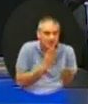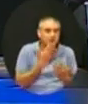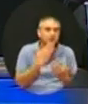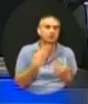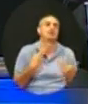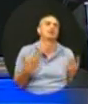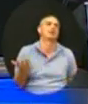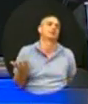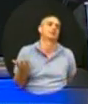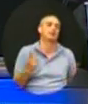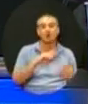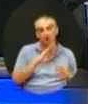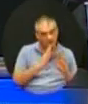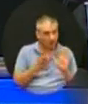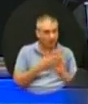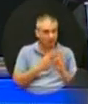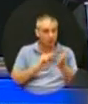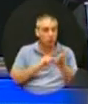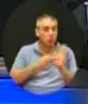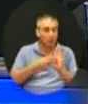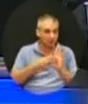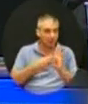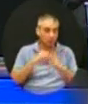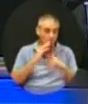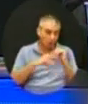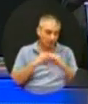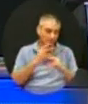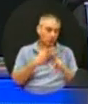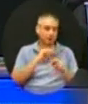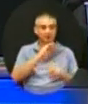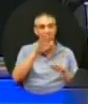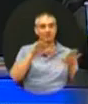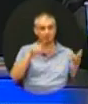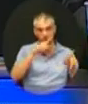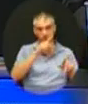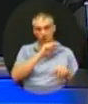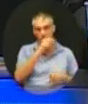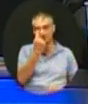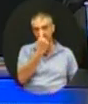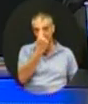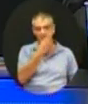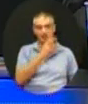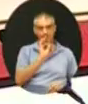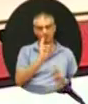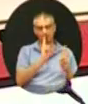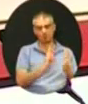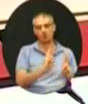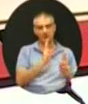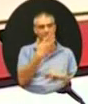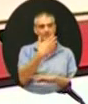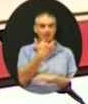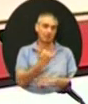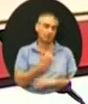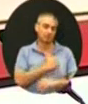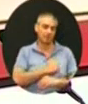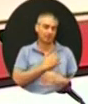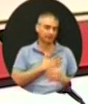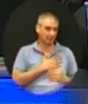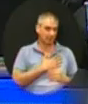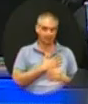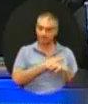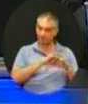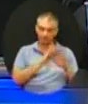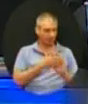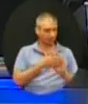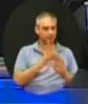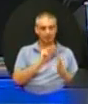ירושלים שכל מה שתוכנן בונים חוץ מגבעת המטוס זה הנושא יחידי שהוא באמת מעכב מדינית כרגע לצערי אבל כל